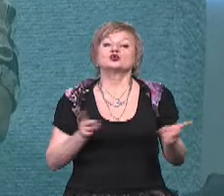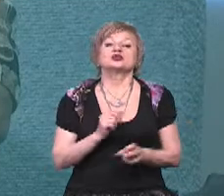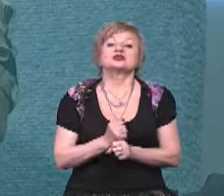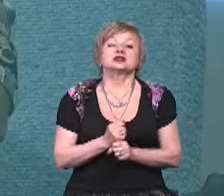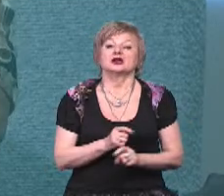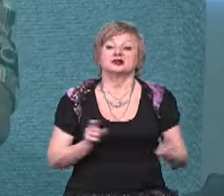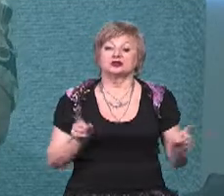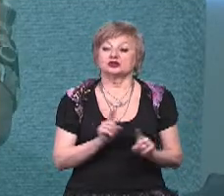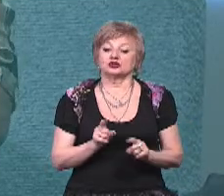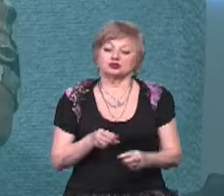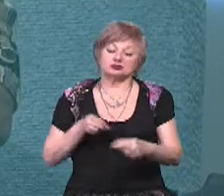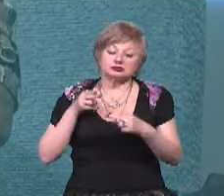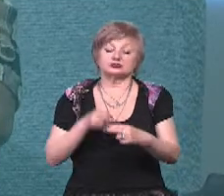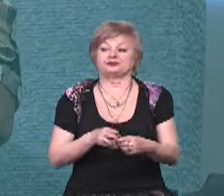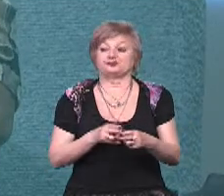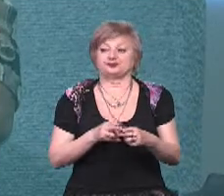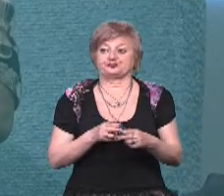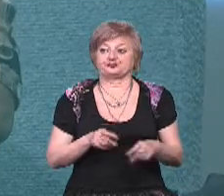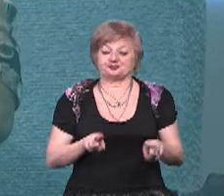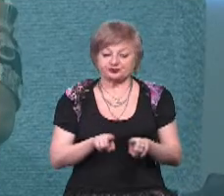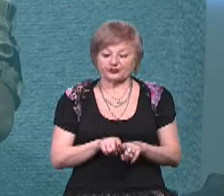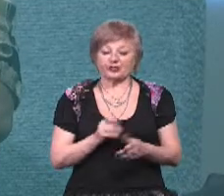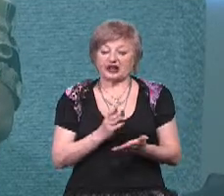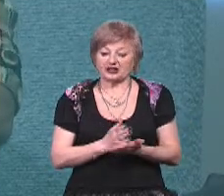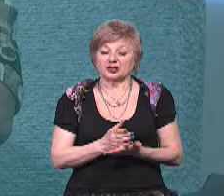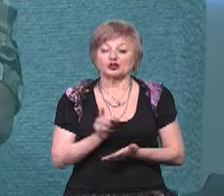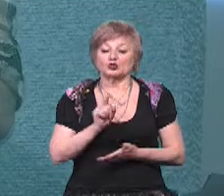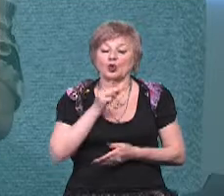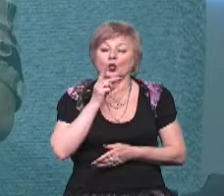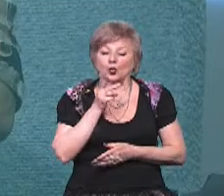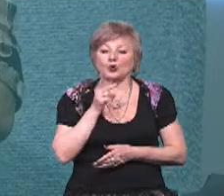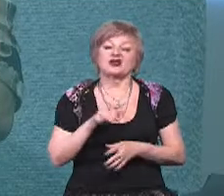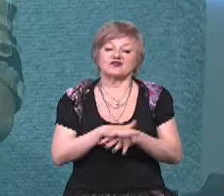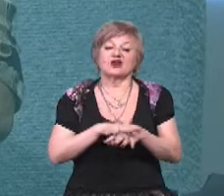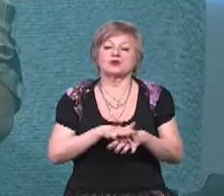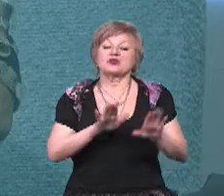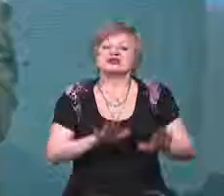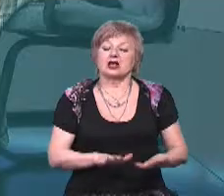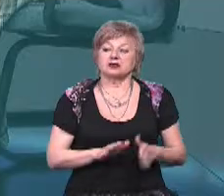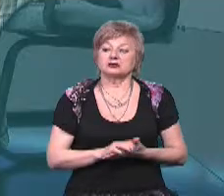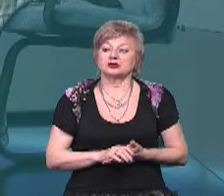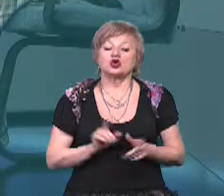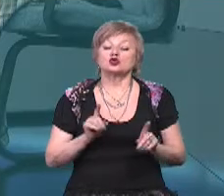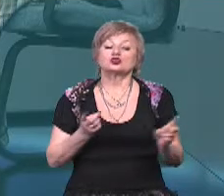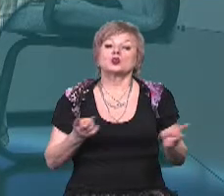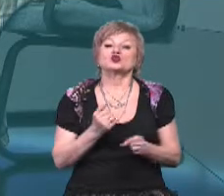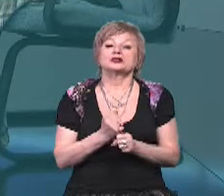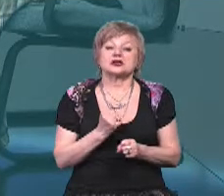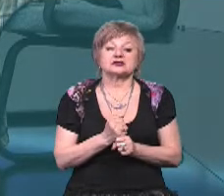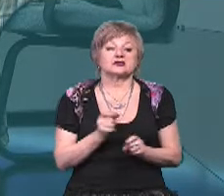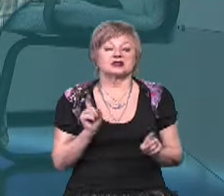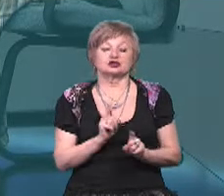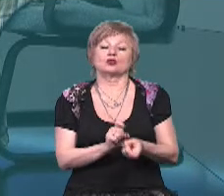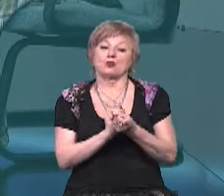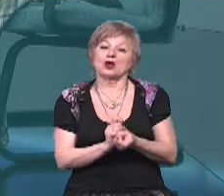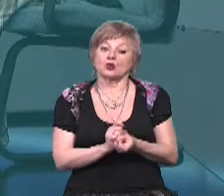щоб упередити такі явища, як паління у громадських місцях? Що зробити для того, щоб